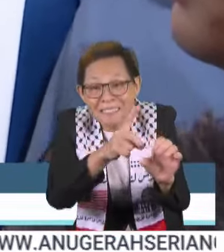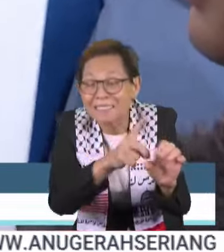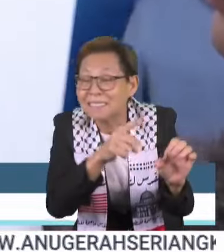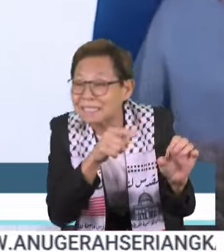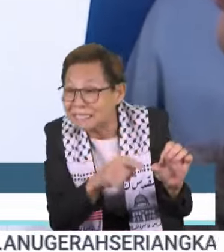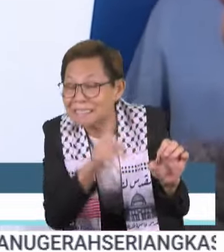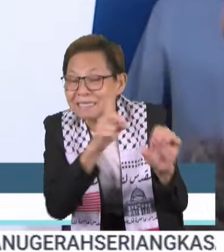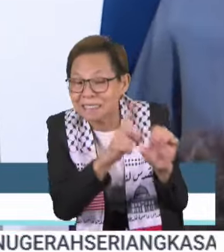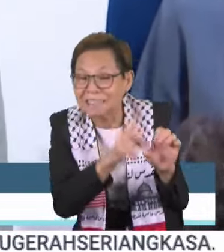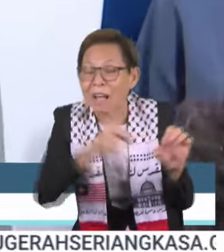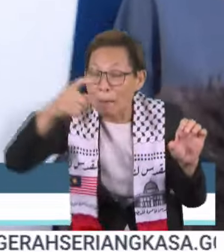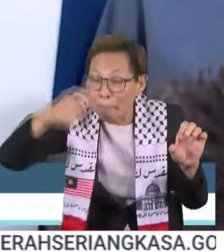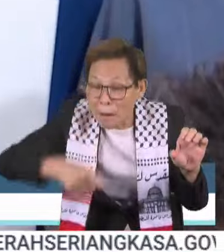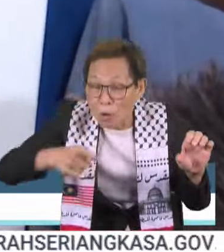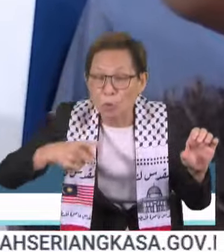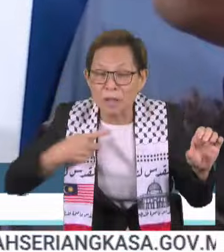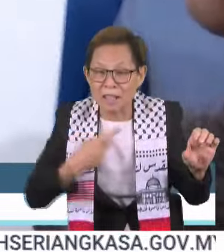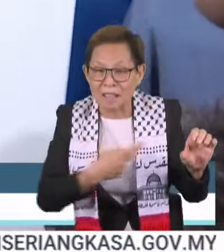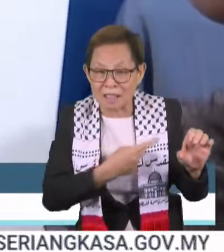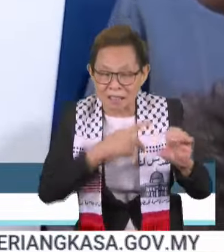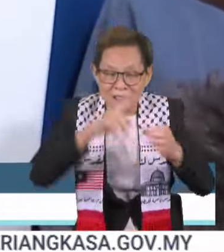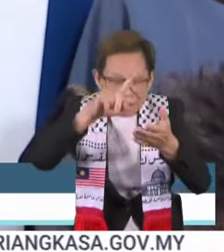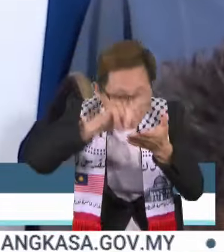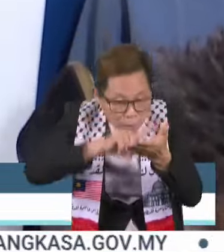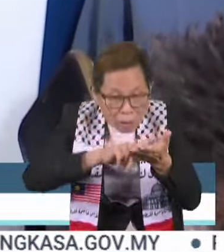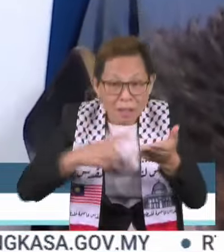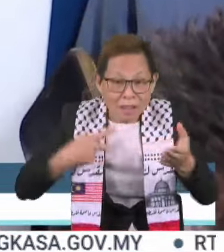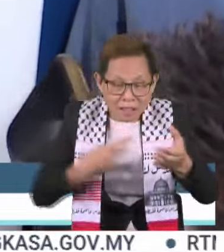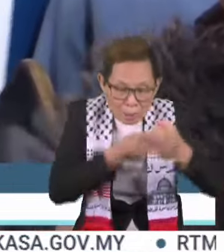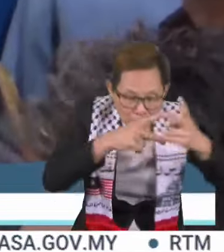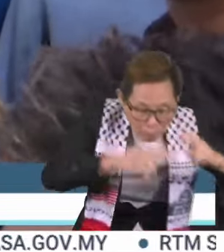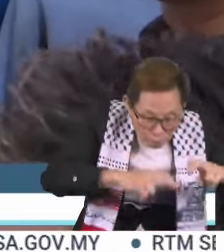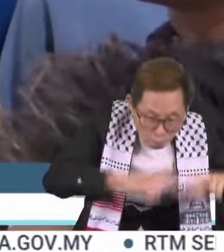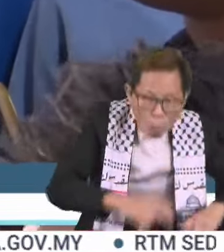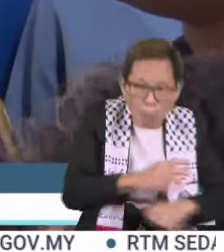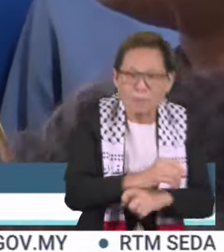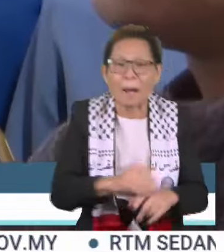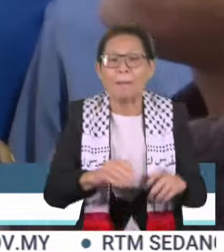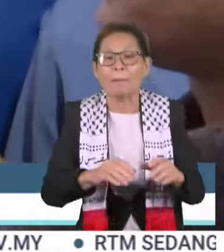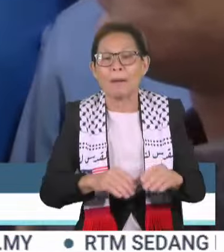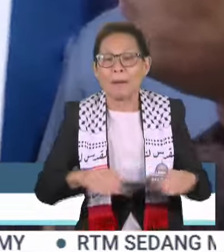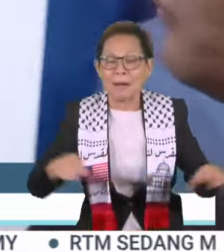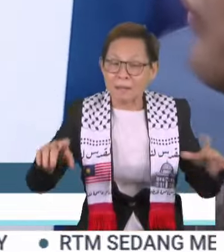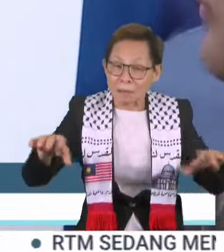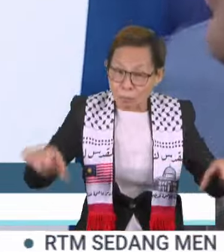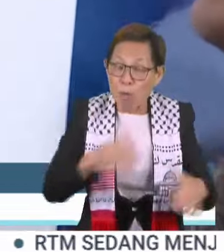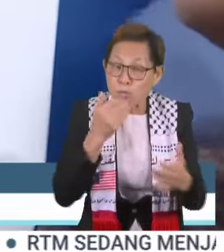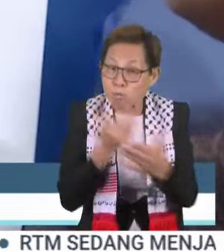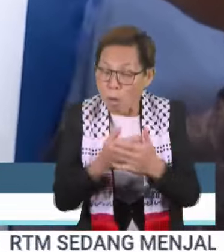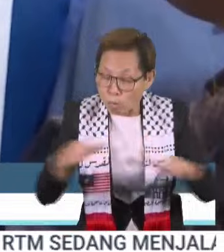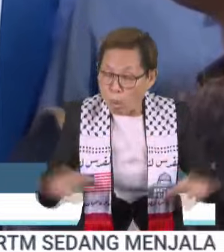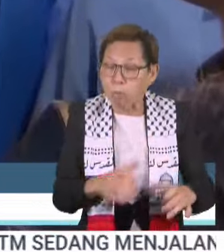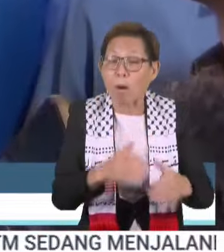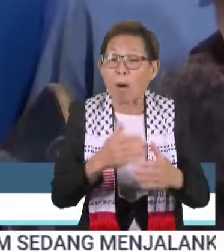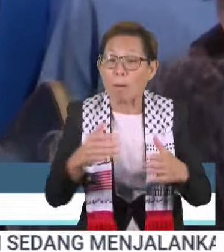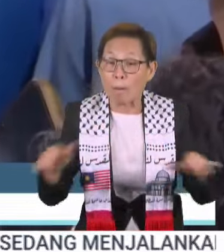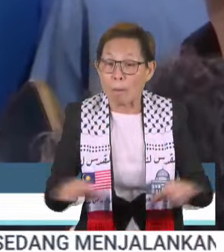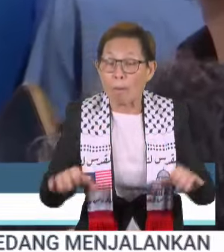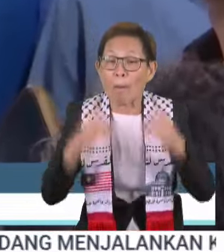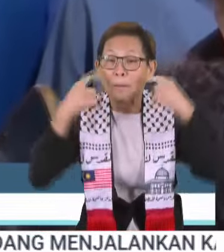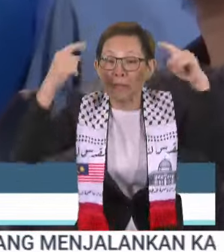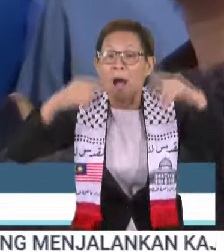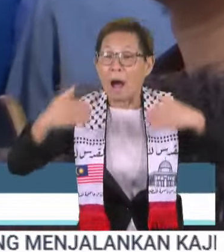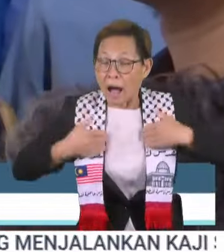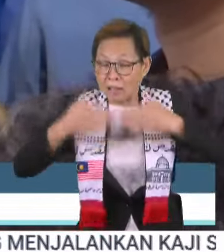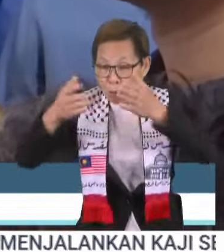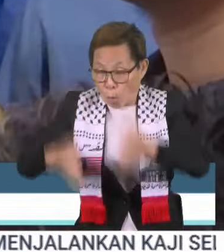yang perlu kita teliti pelaksanaan atau kesan, dan kalau ada-ada yang kalangan yang rasa